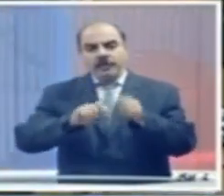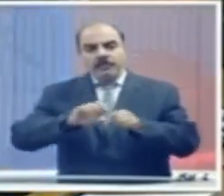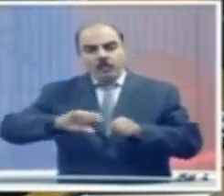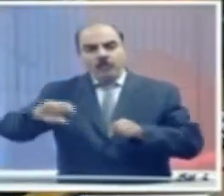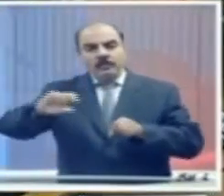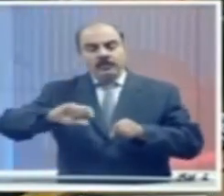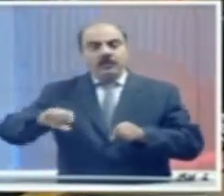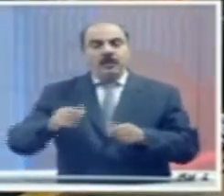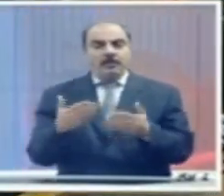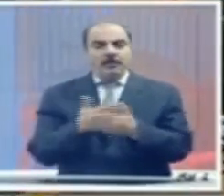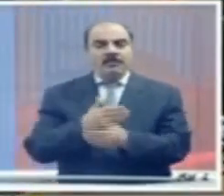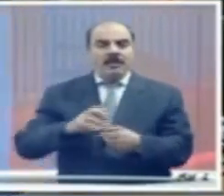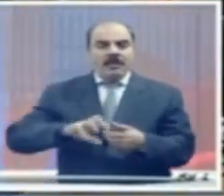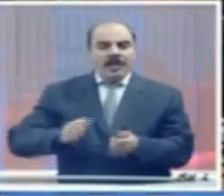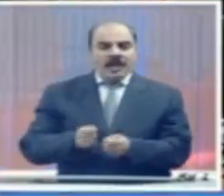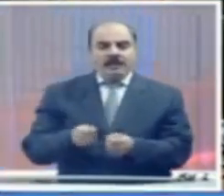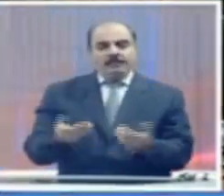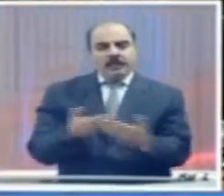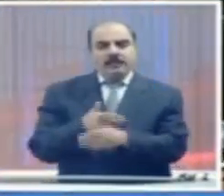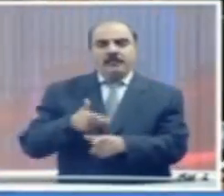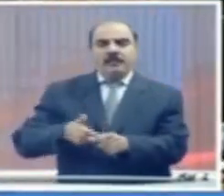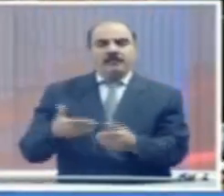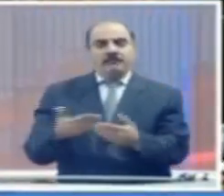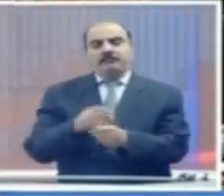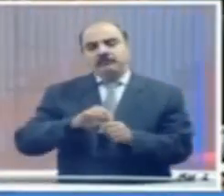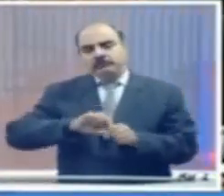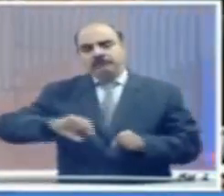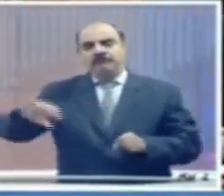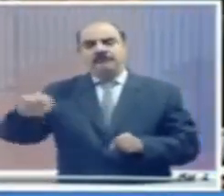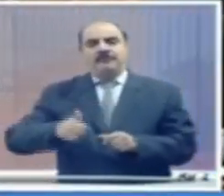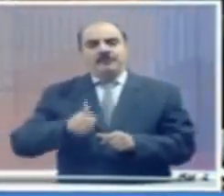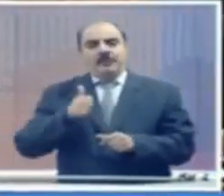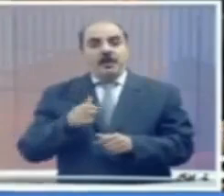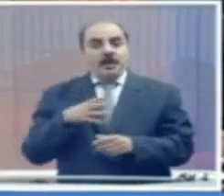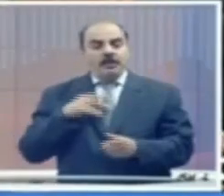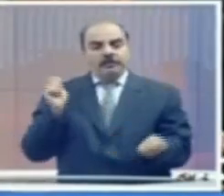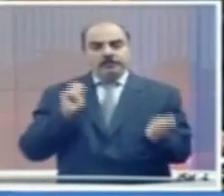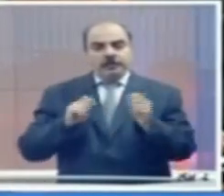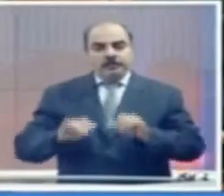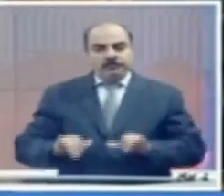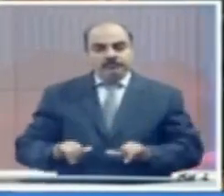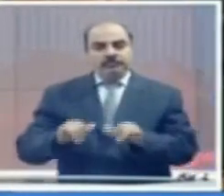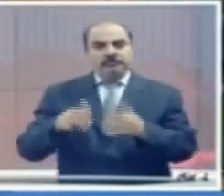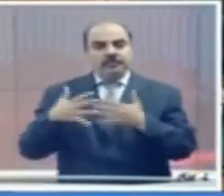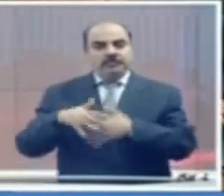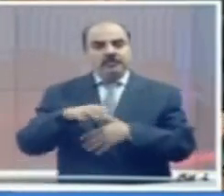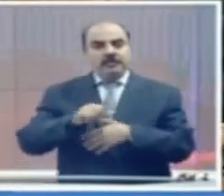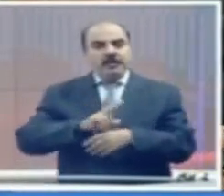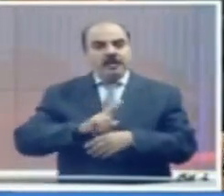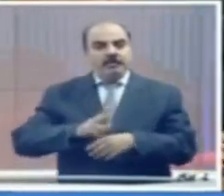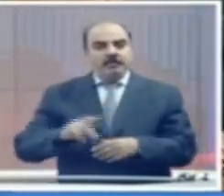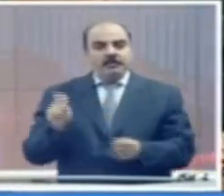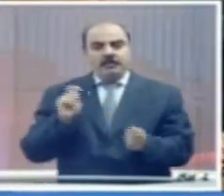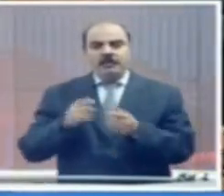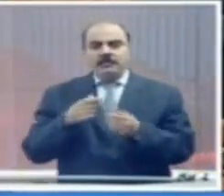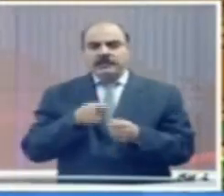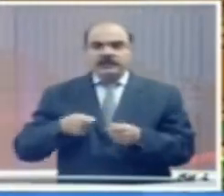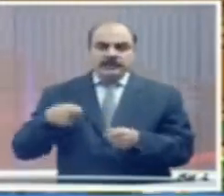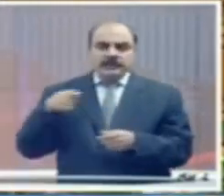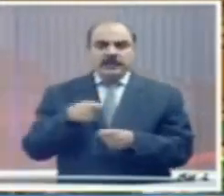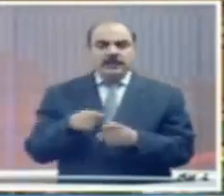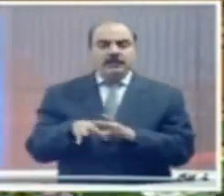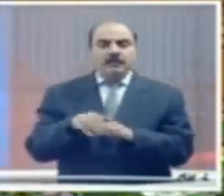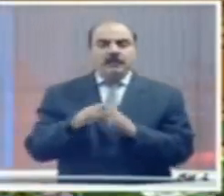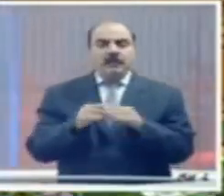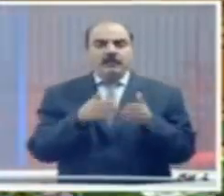المناطق الصناعية. يأتي ذلك في إطار خطة الدولة للتنمية الاقتصادية ولتشجيع الاستثمار في المجالات الصناعية